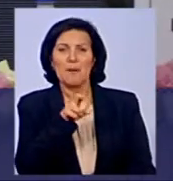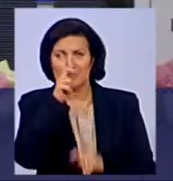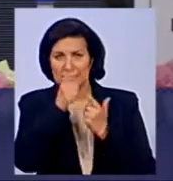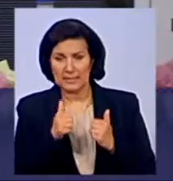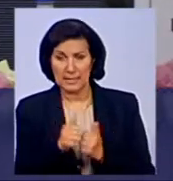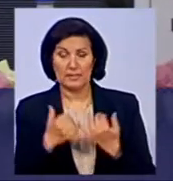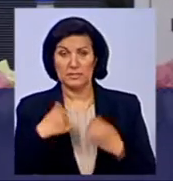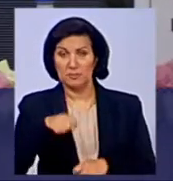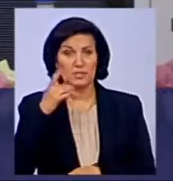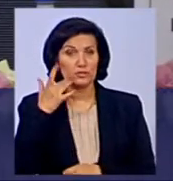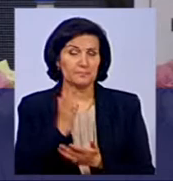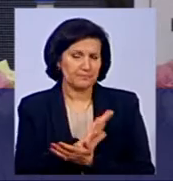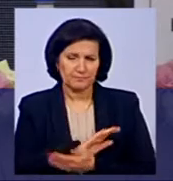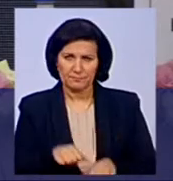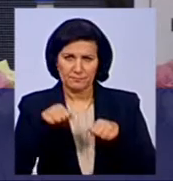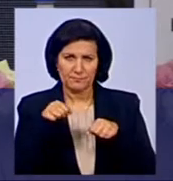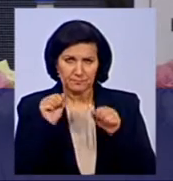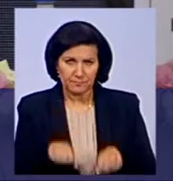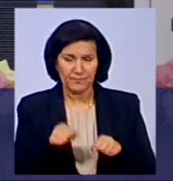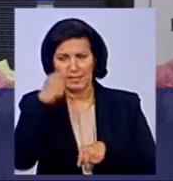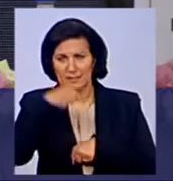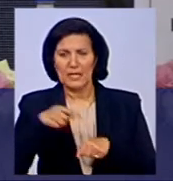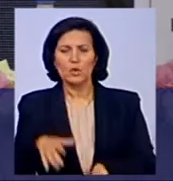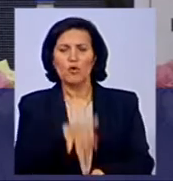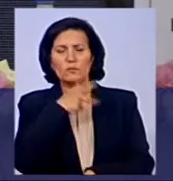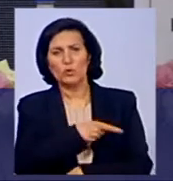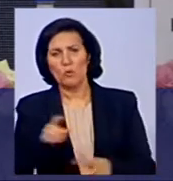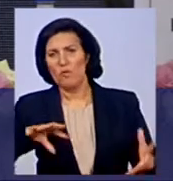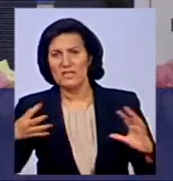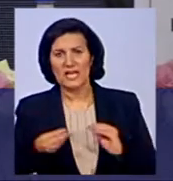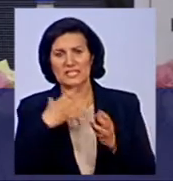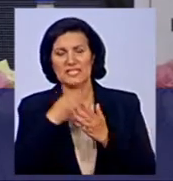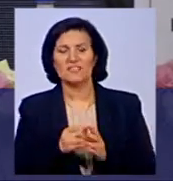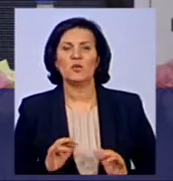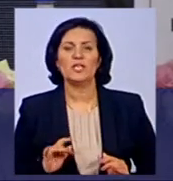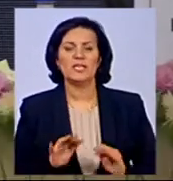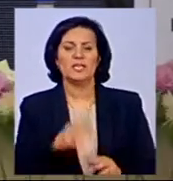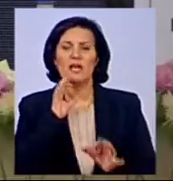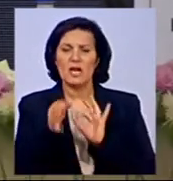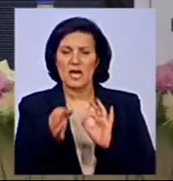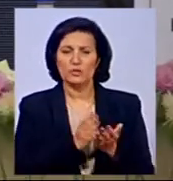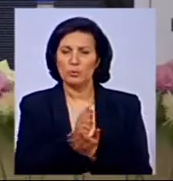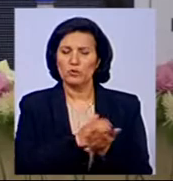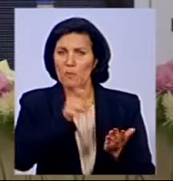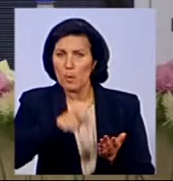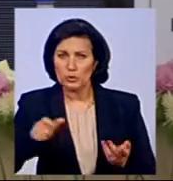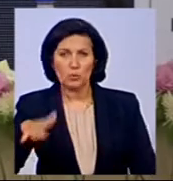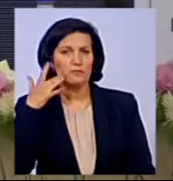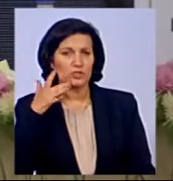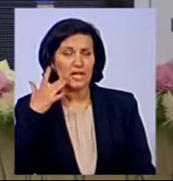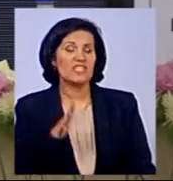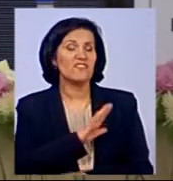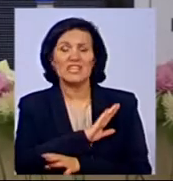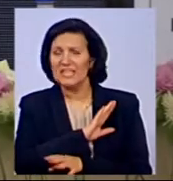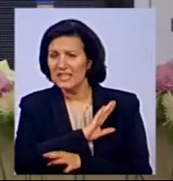нинішній президент США не має можливості усвідомити довгострокові наслідки своїх дій. Я раджу посадовим особам Сполучених Штатів